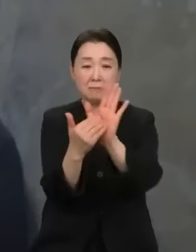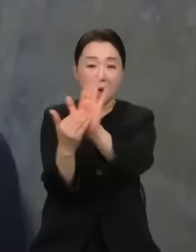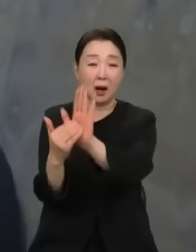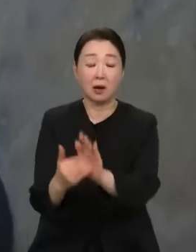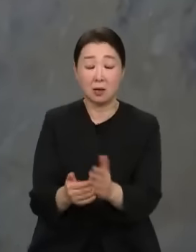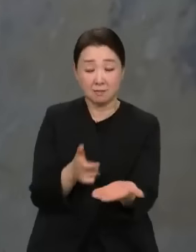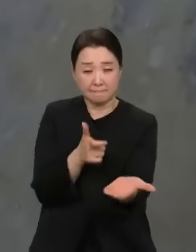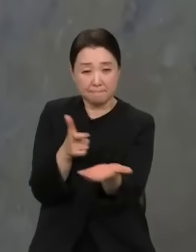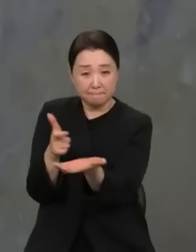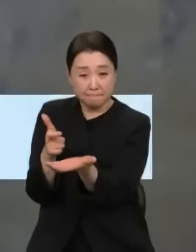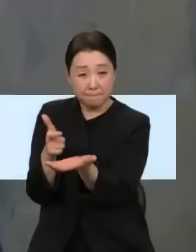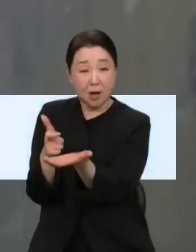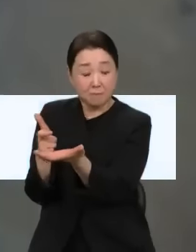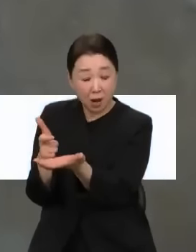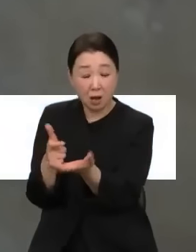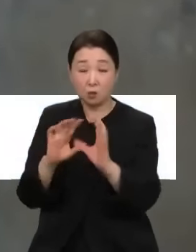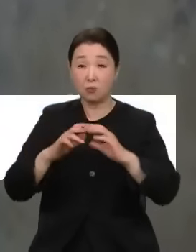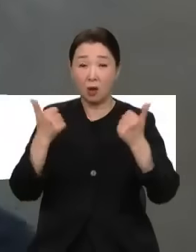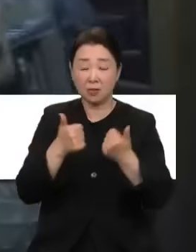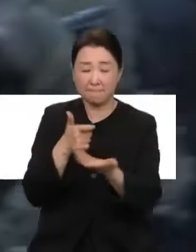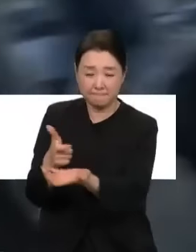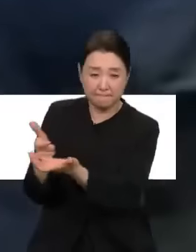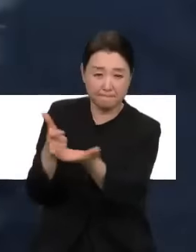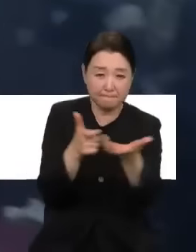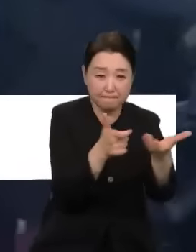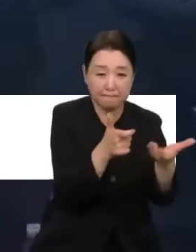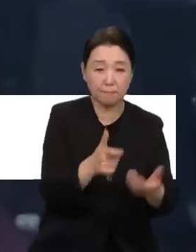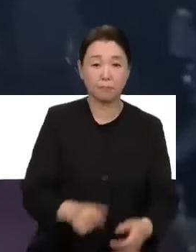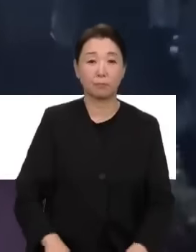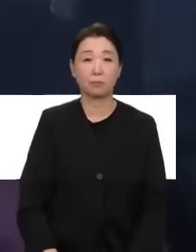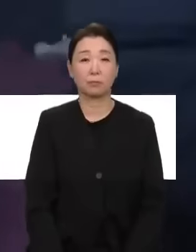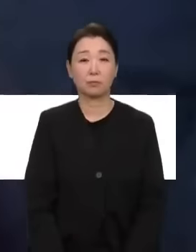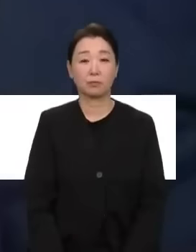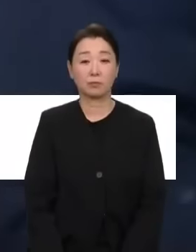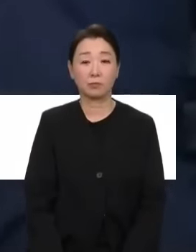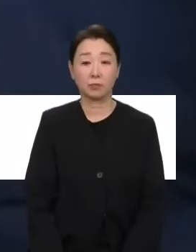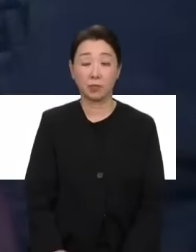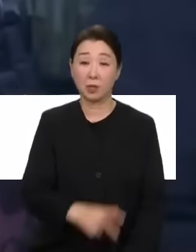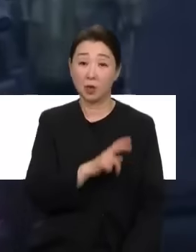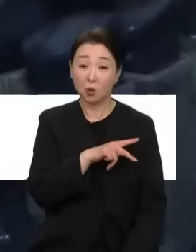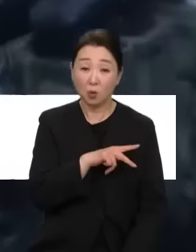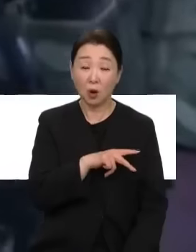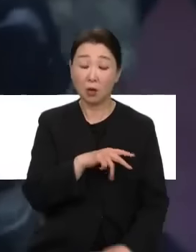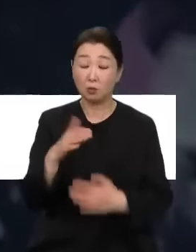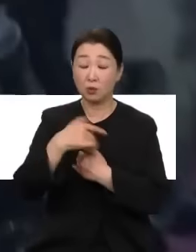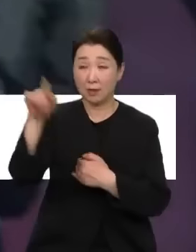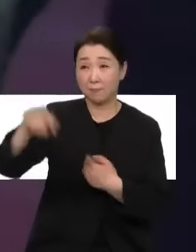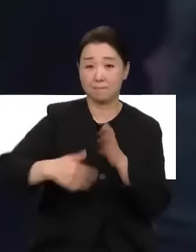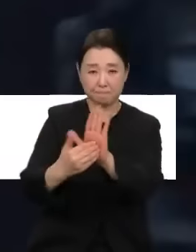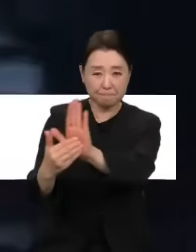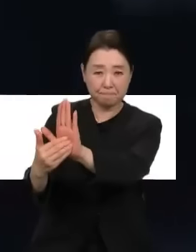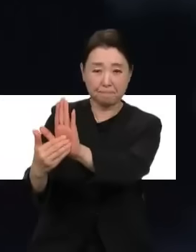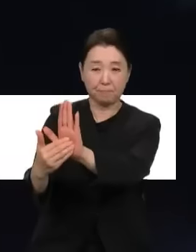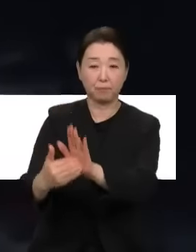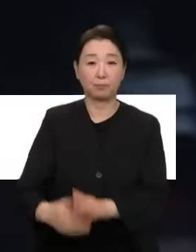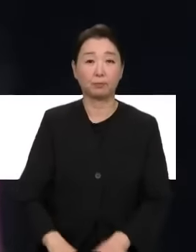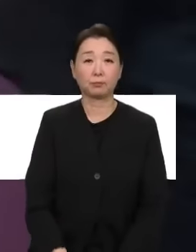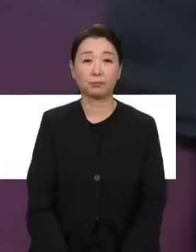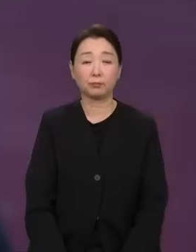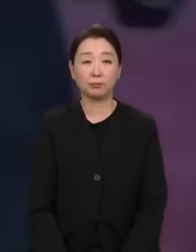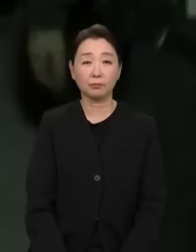총을 든 채 군홧발로 국회의사당 이곳저곳을 휘젓고 다닙니다. 일부 의원의 국회 출입을 막기도 한 것으로